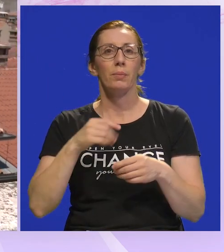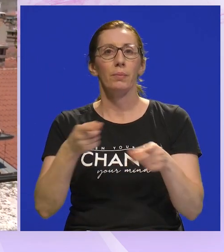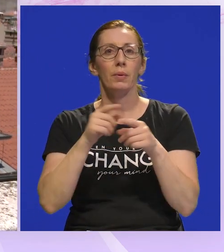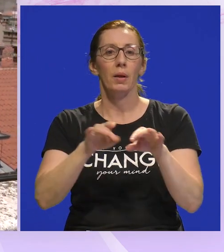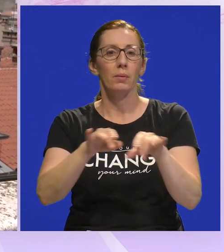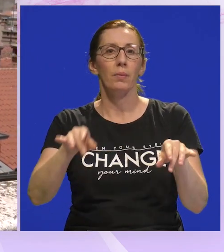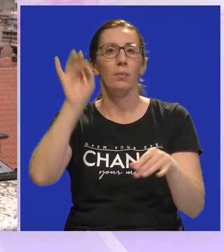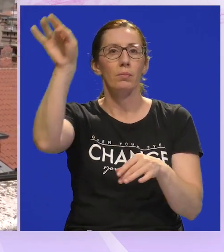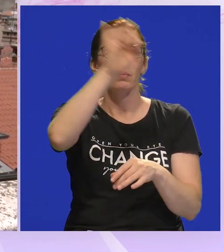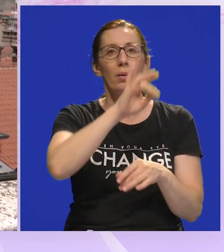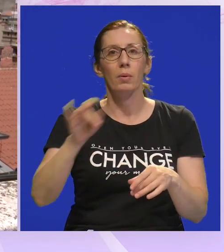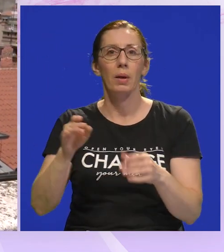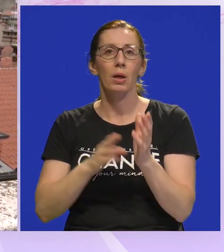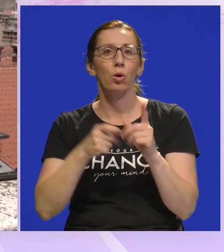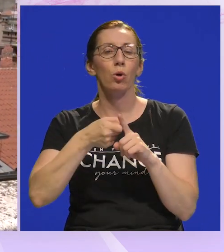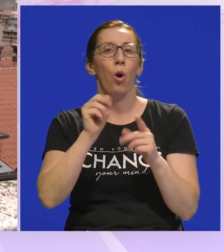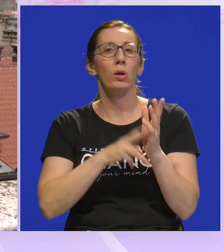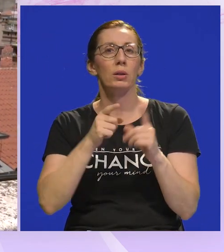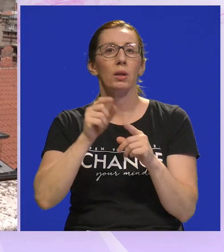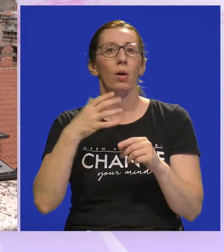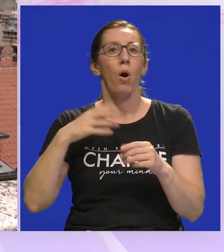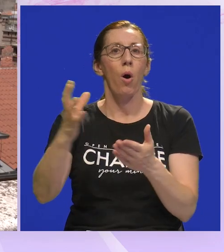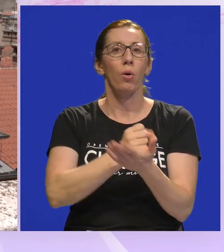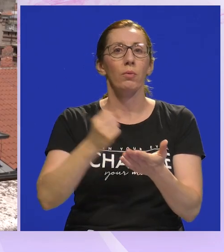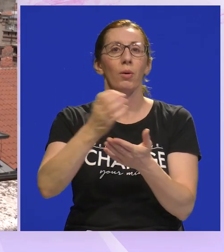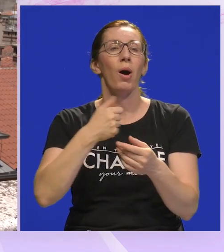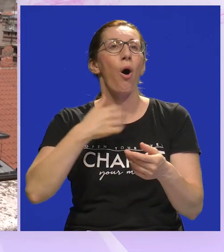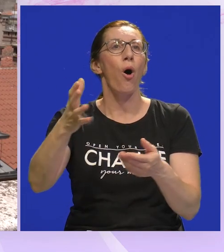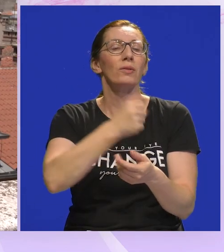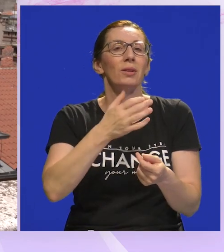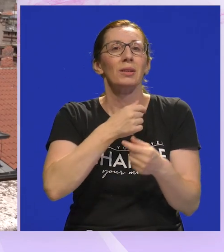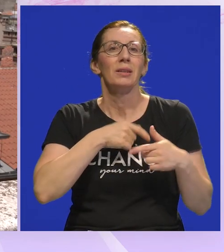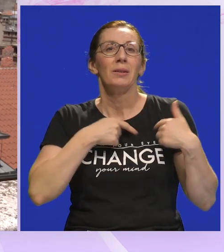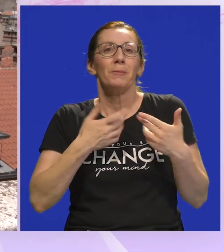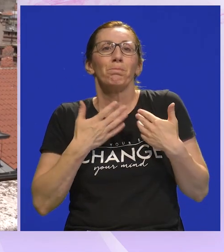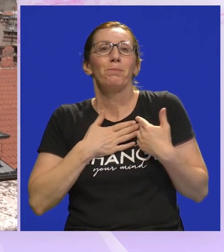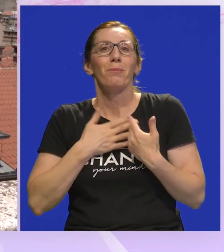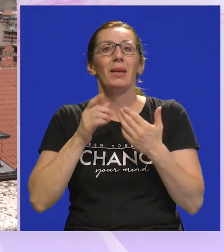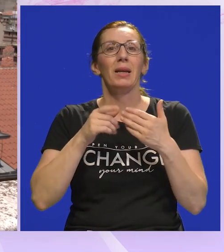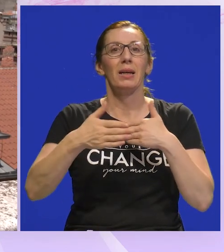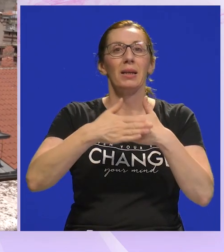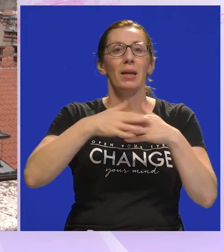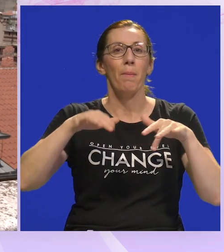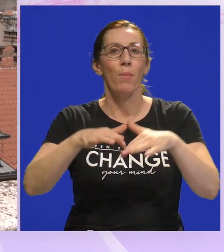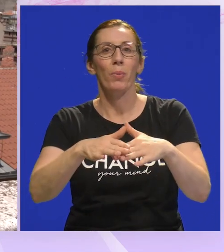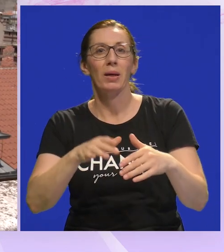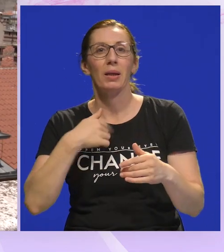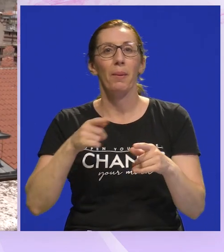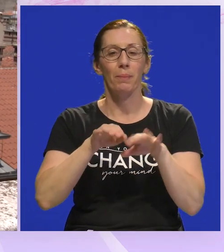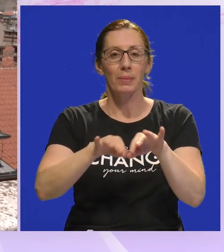na više kontinenata i osvaja publiku diljem svijeta. Jan